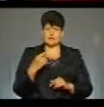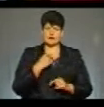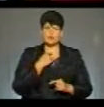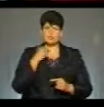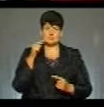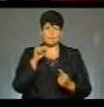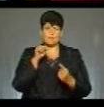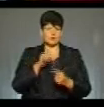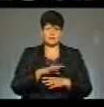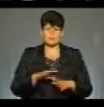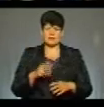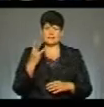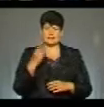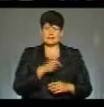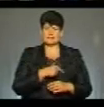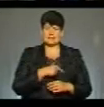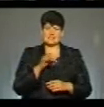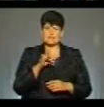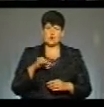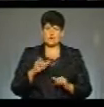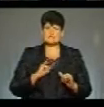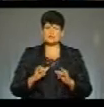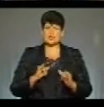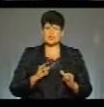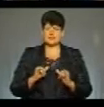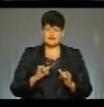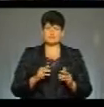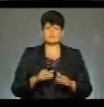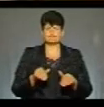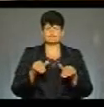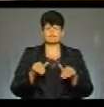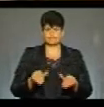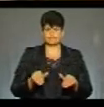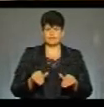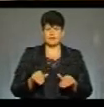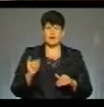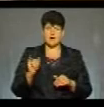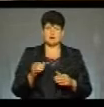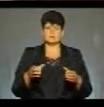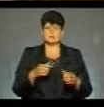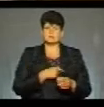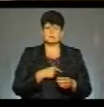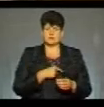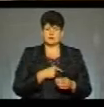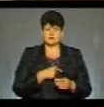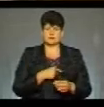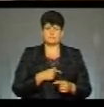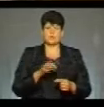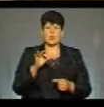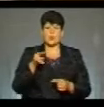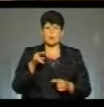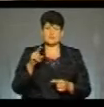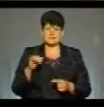не було, однак 3 депутати від «Європейської солідарності» утрималися. А парламентарі від фракції «Опозиційна платформа за життя»